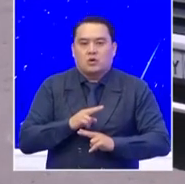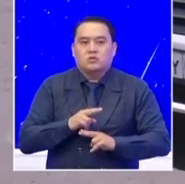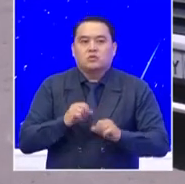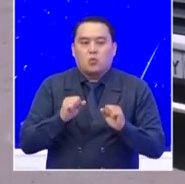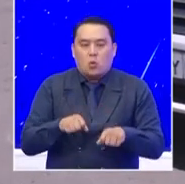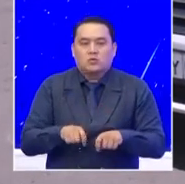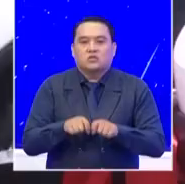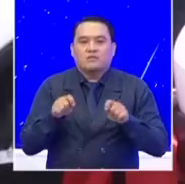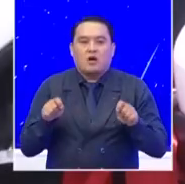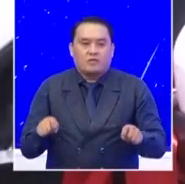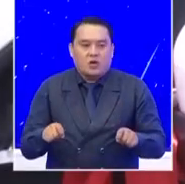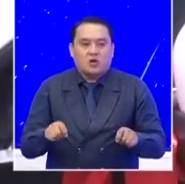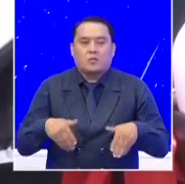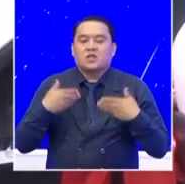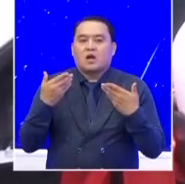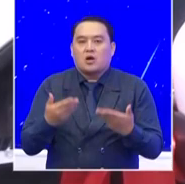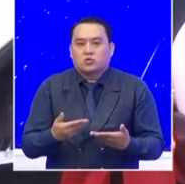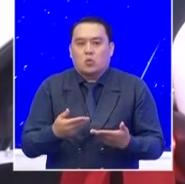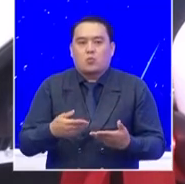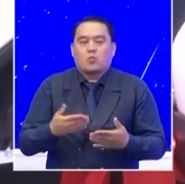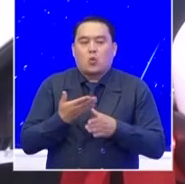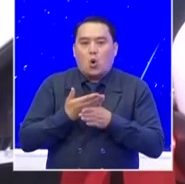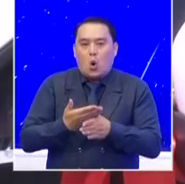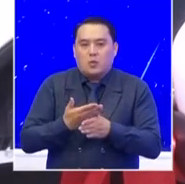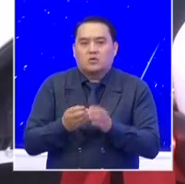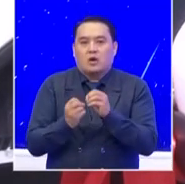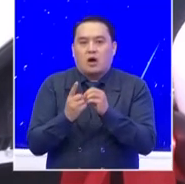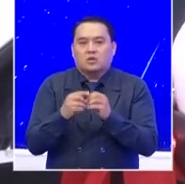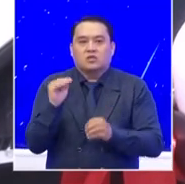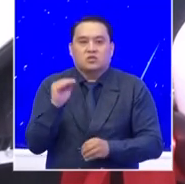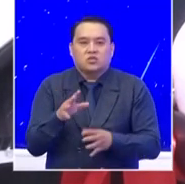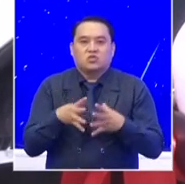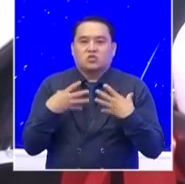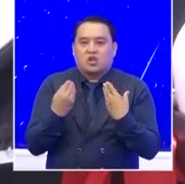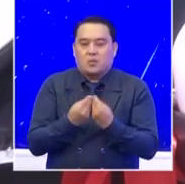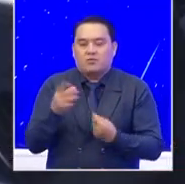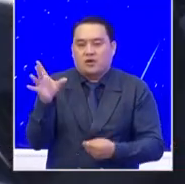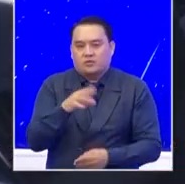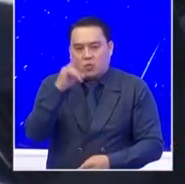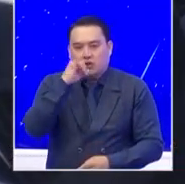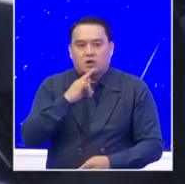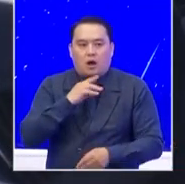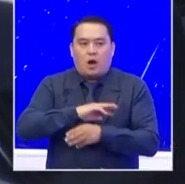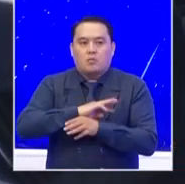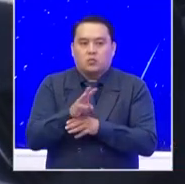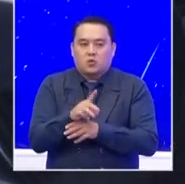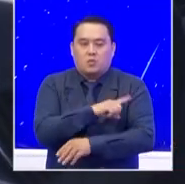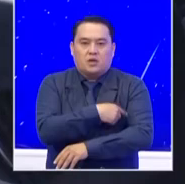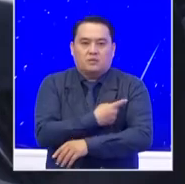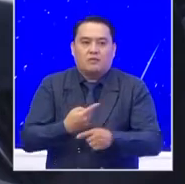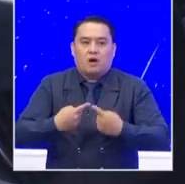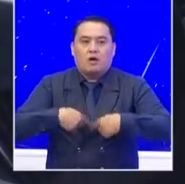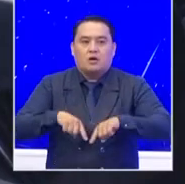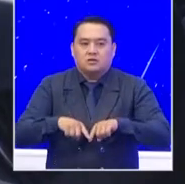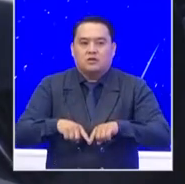момента своего существования предоставил продуктовую помощь около 11 тысяч семьям по всей стране, обеспечил медицинские